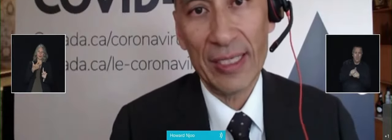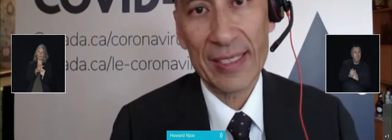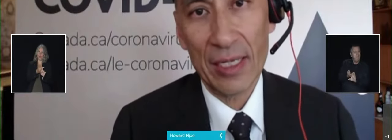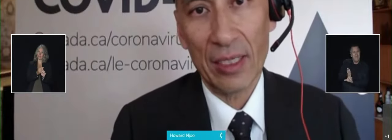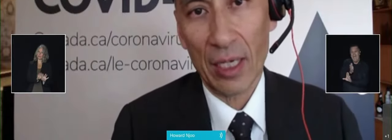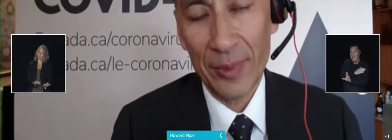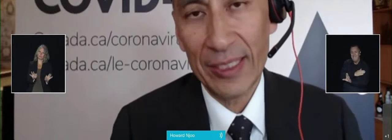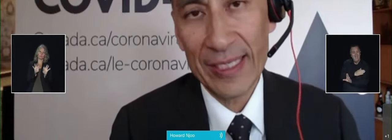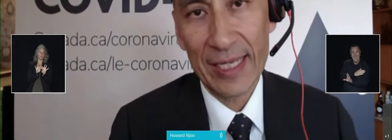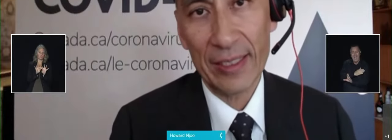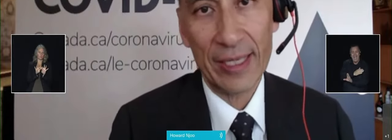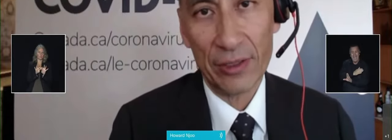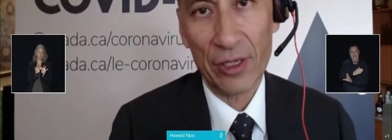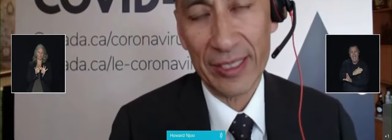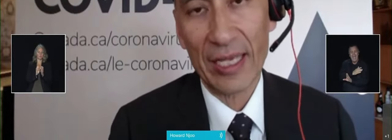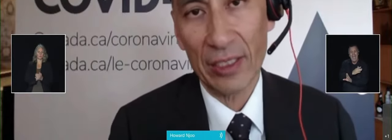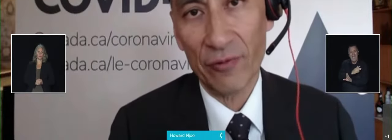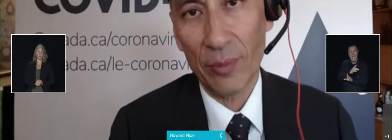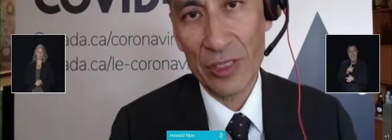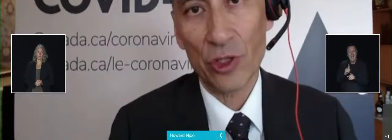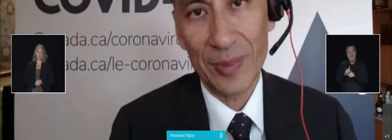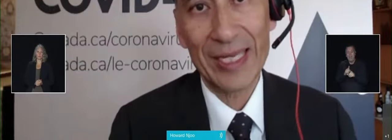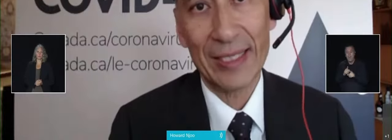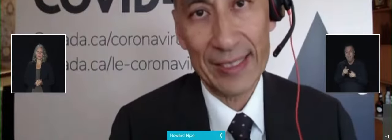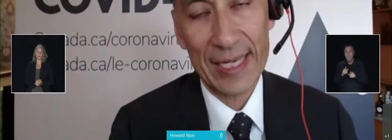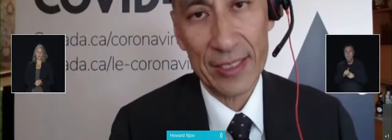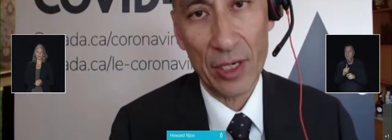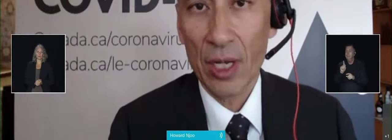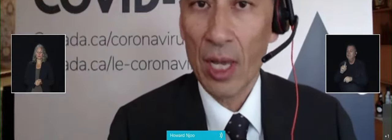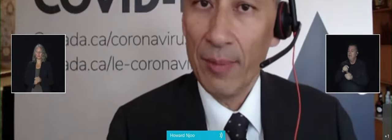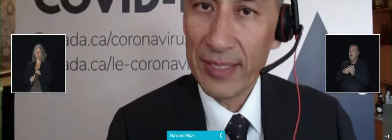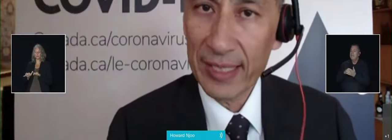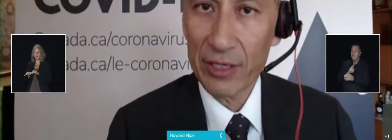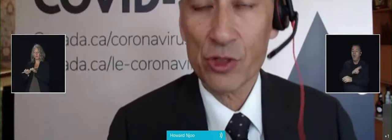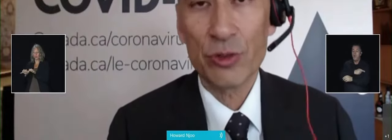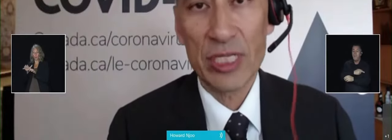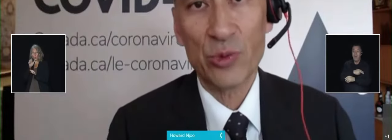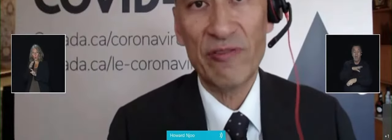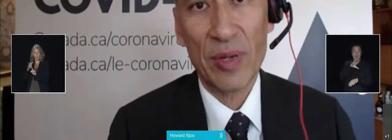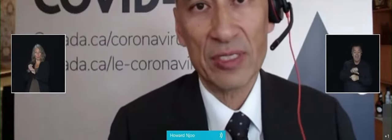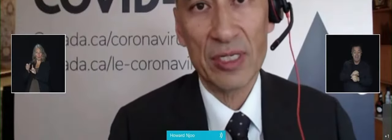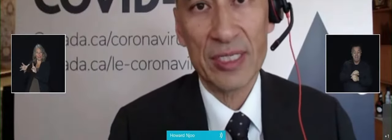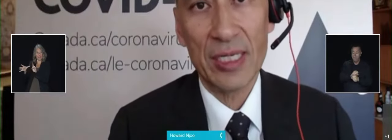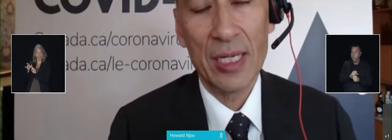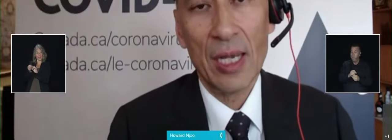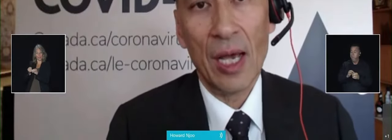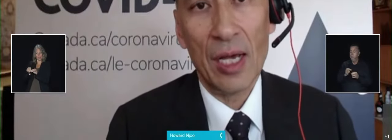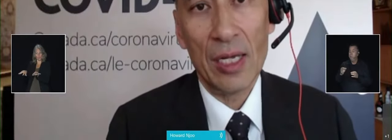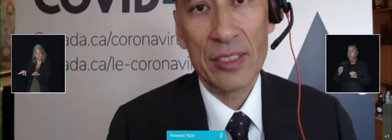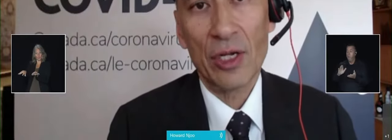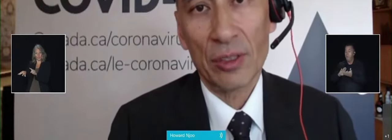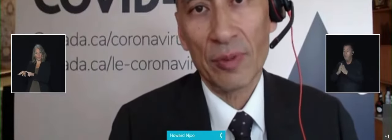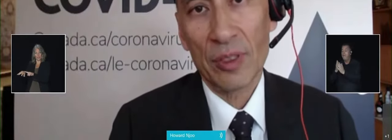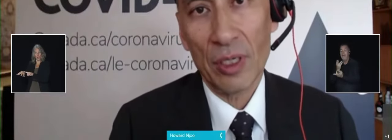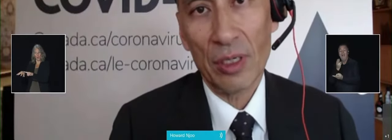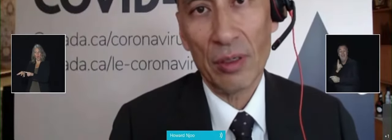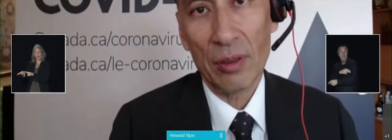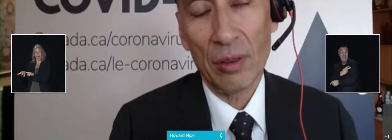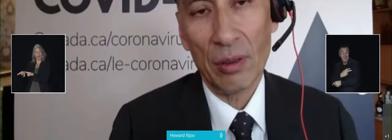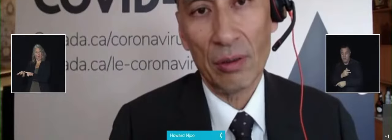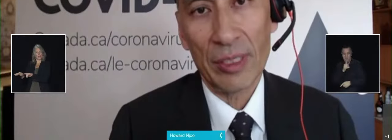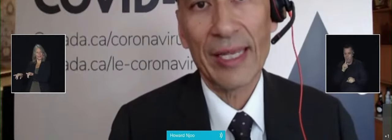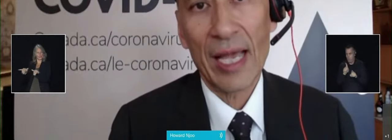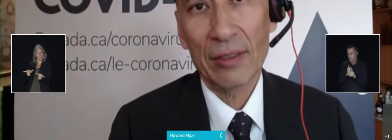avec les indicateurs cardiaques comme les hospitalisations. Mais c'est quelque chose à suivre parce que si on